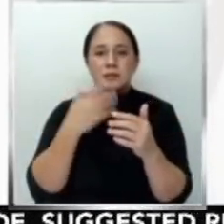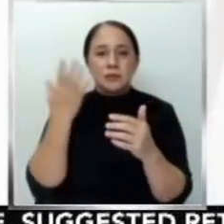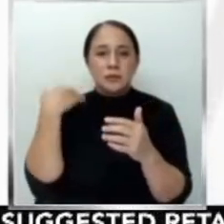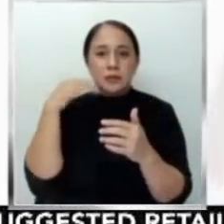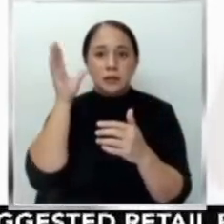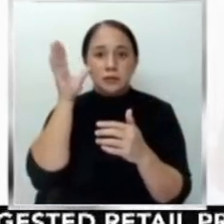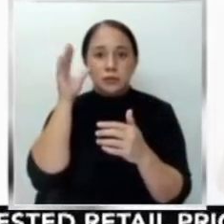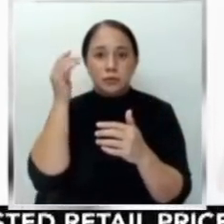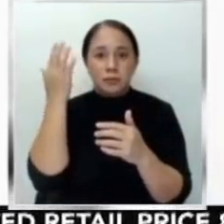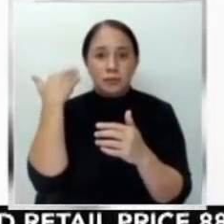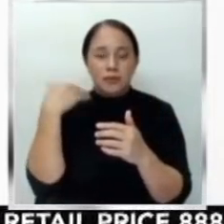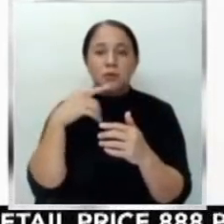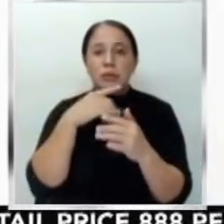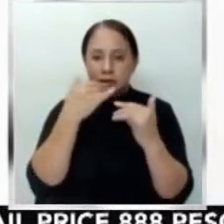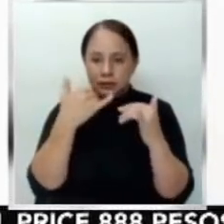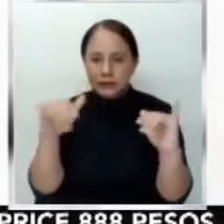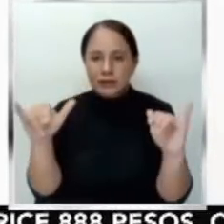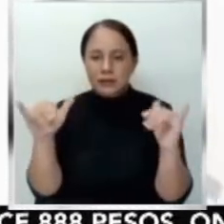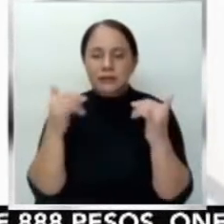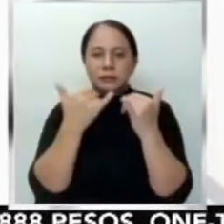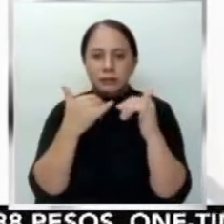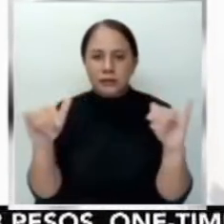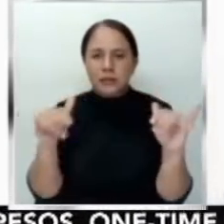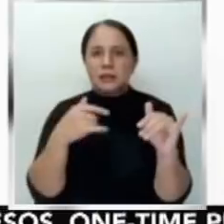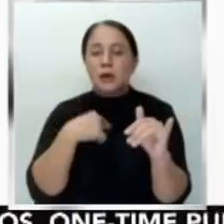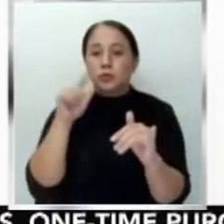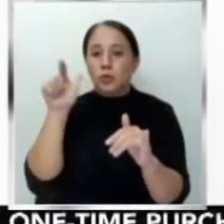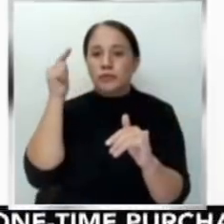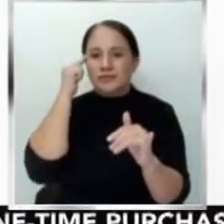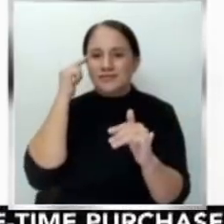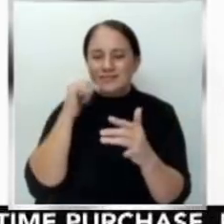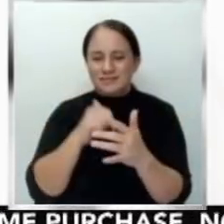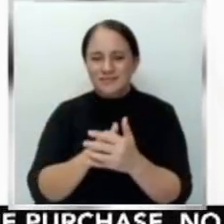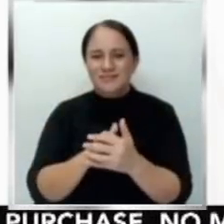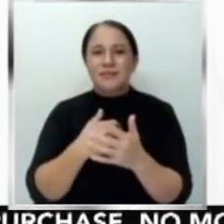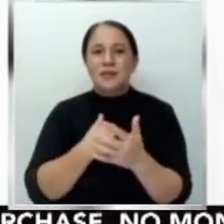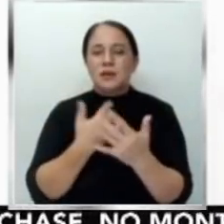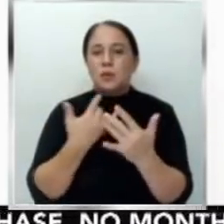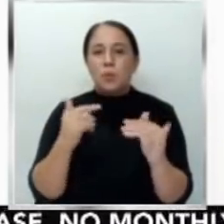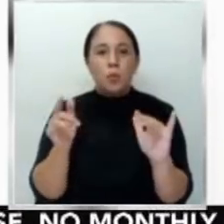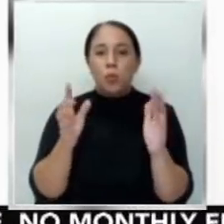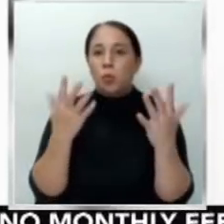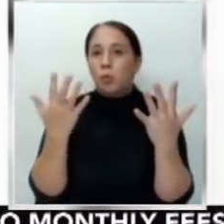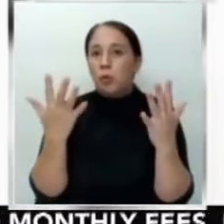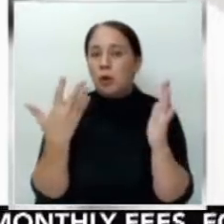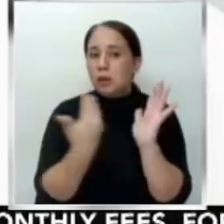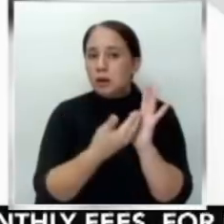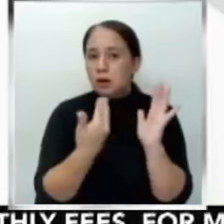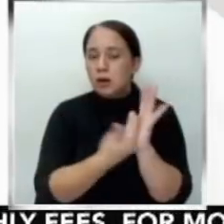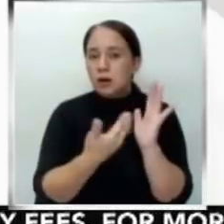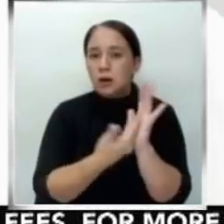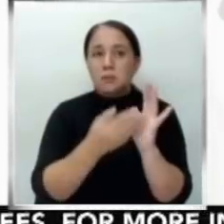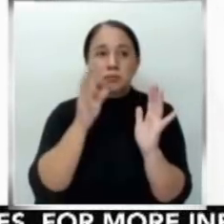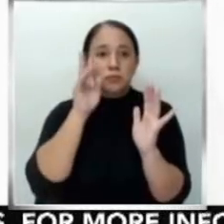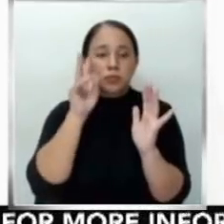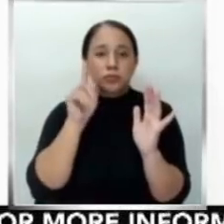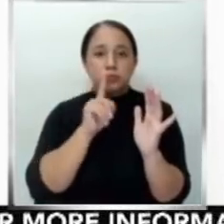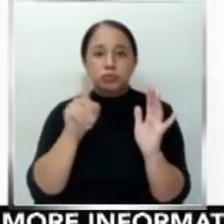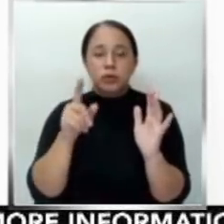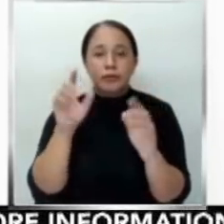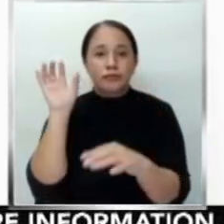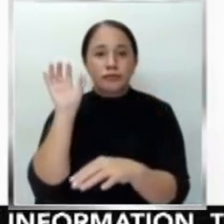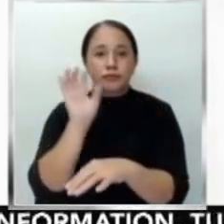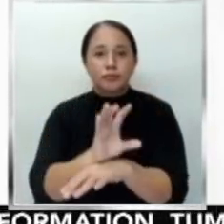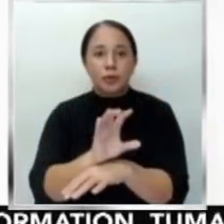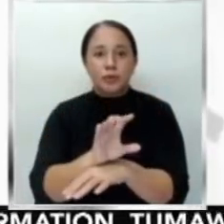si Marcos pa rin daw ang regular na gobernador. Wala rin daw ipinakitang pruweba si Bongbong na sapilitan din siyang na-exile